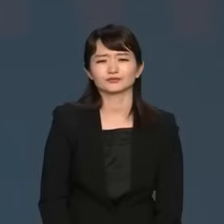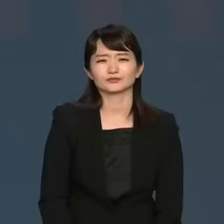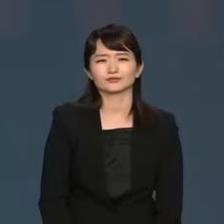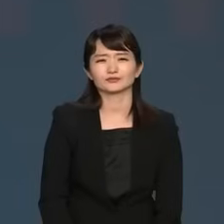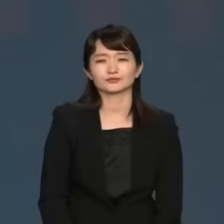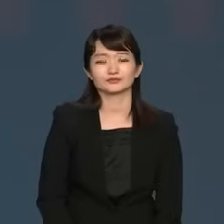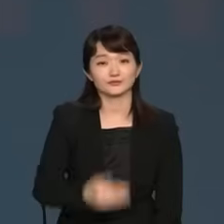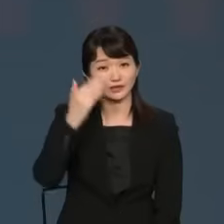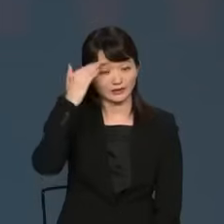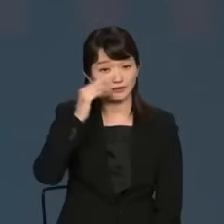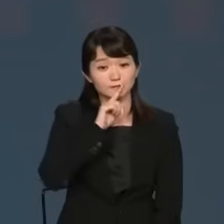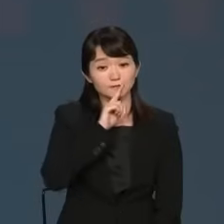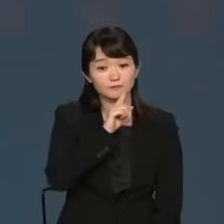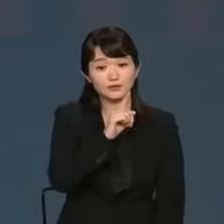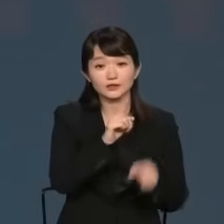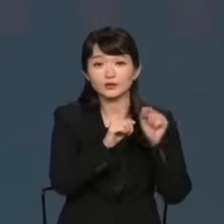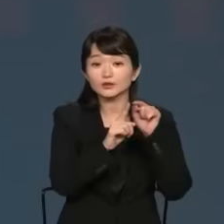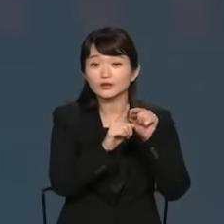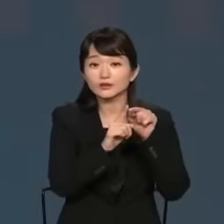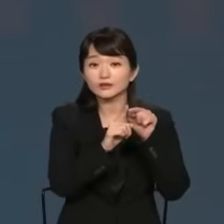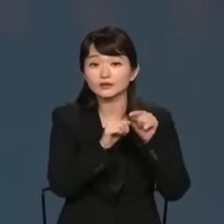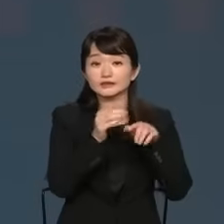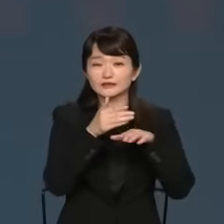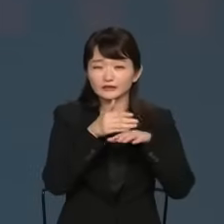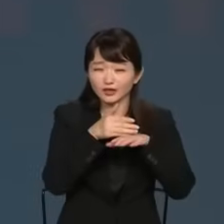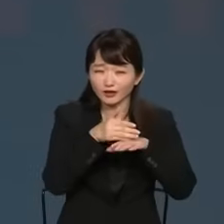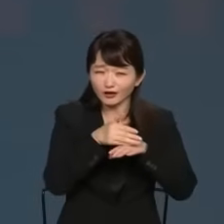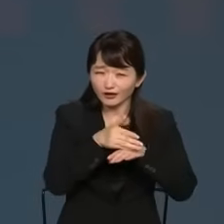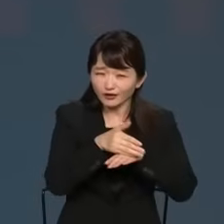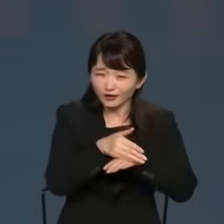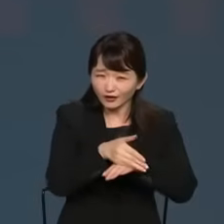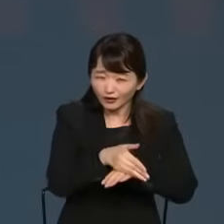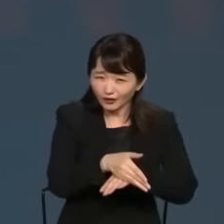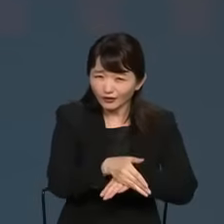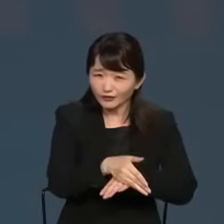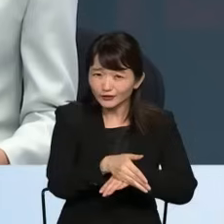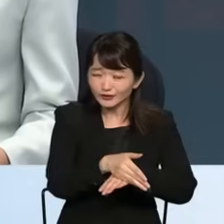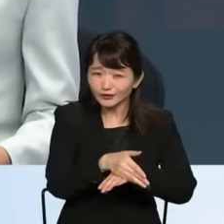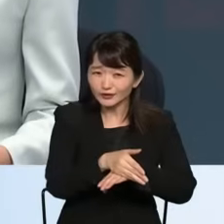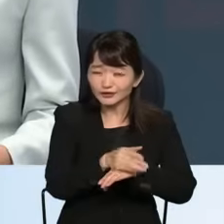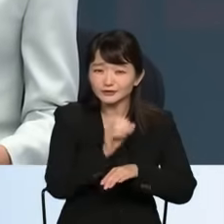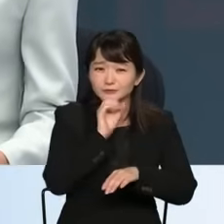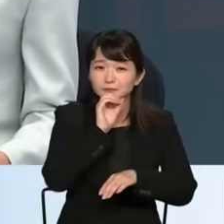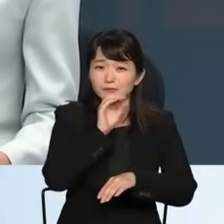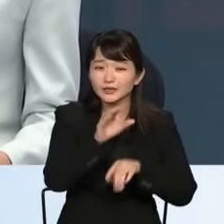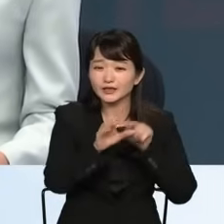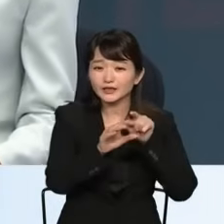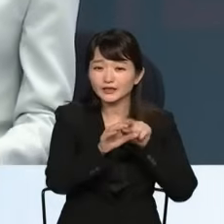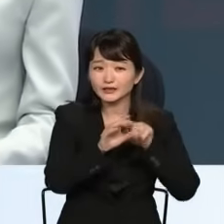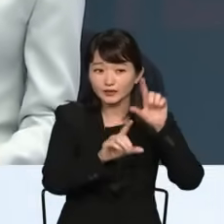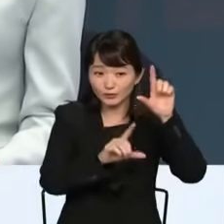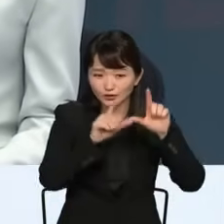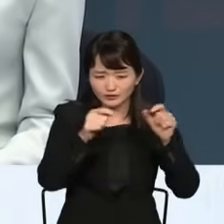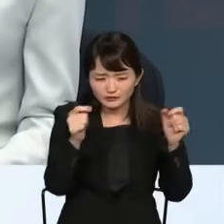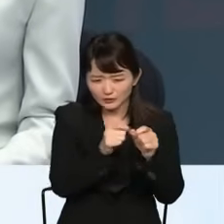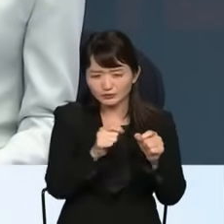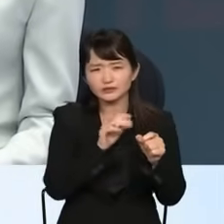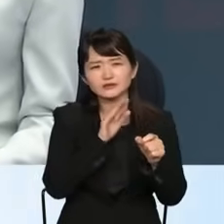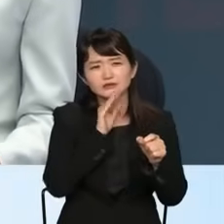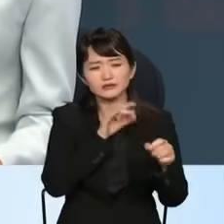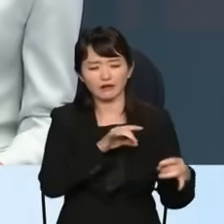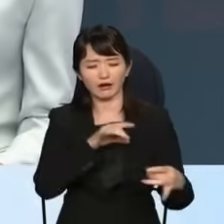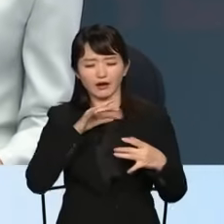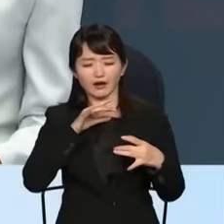作为我汤唯本人站在台上去说韩语，太难了，真的比拍电影的时候难太多了。그 한국어를 조금 뭐랄까 천천히 느리게 말씀하시는 그 모습이 짧아도 더 진정성 있게